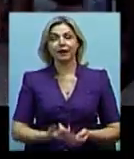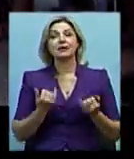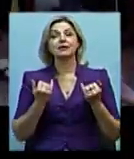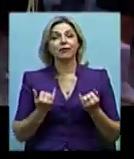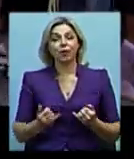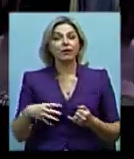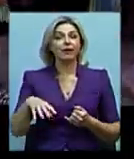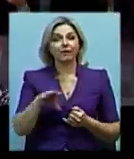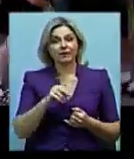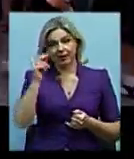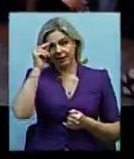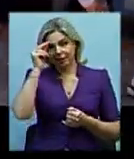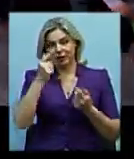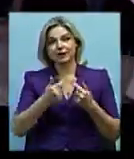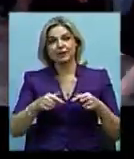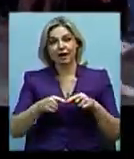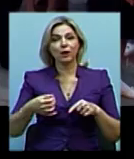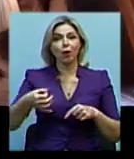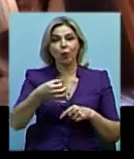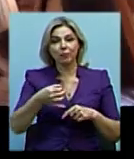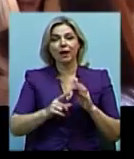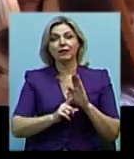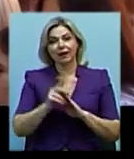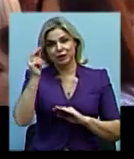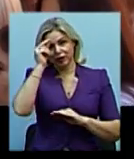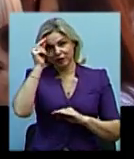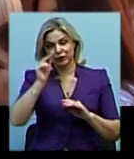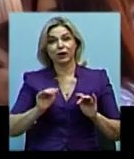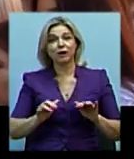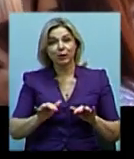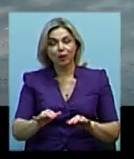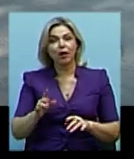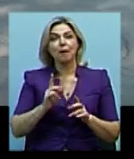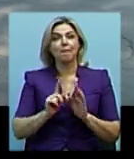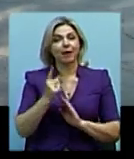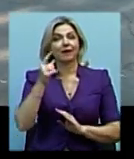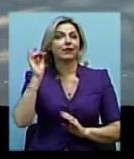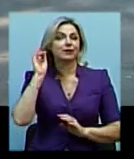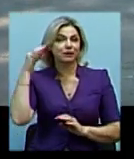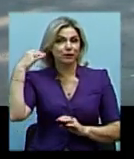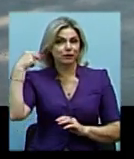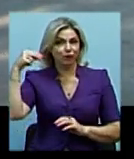Відсьогодні в усіх навчальних закладах в області розпочався навчальний процес. Пролунали перші дзвоники.